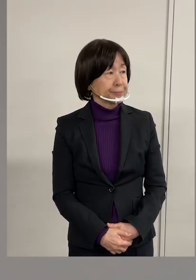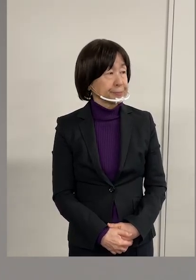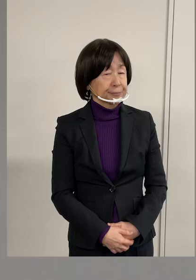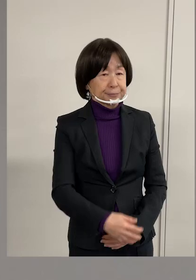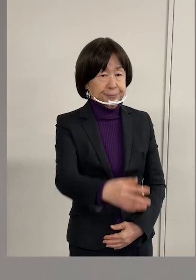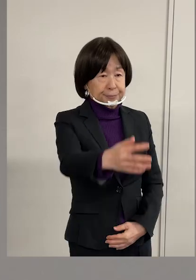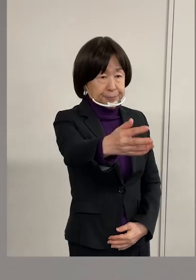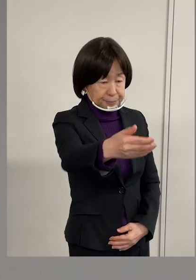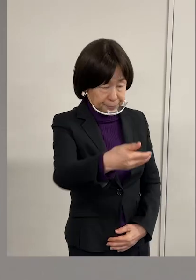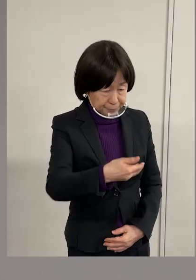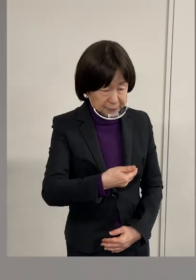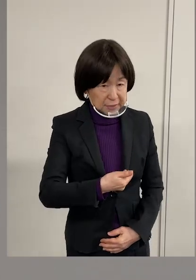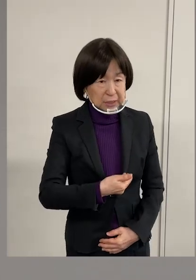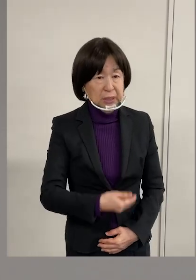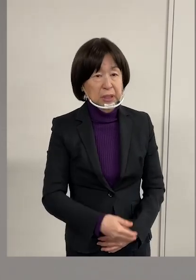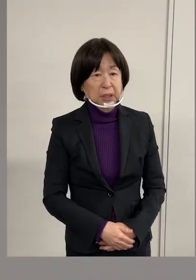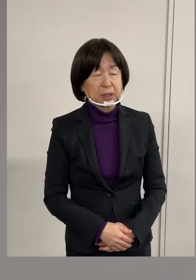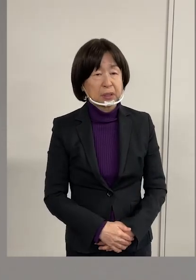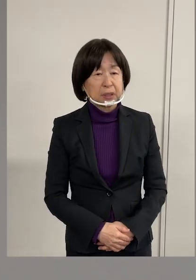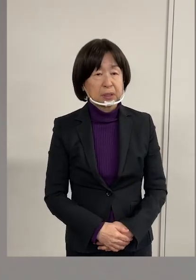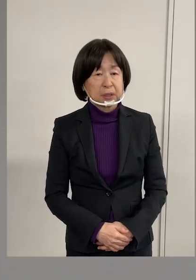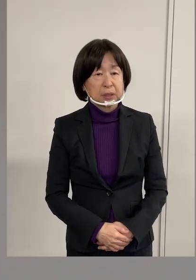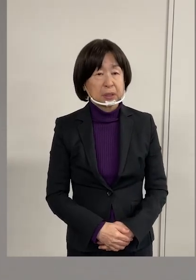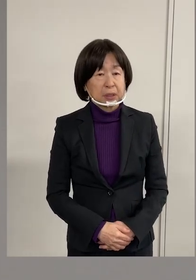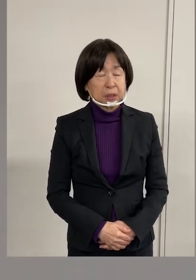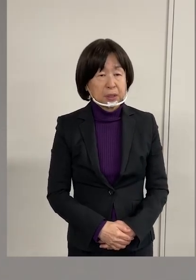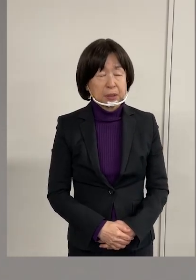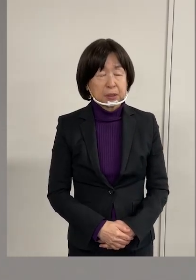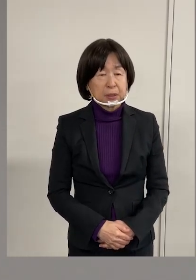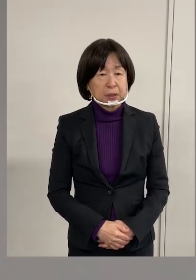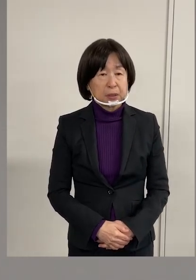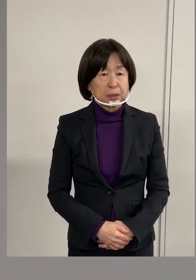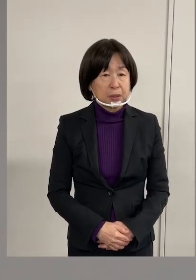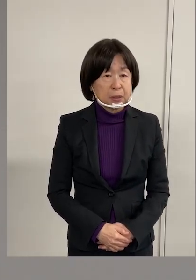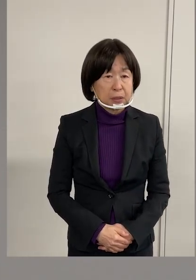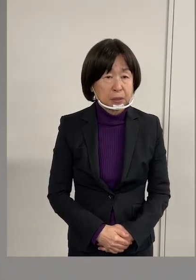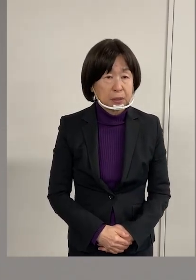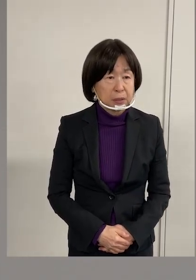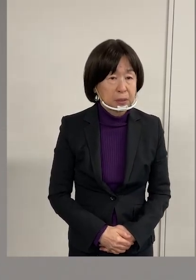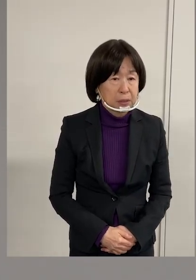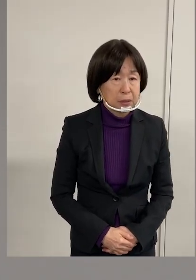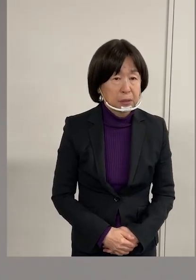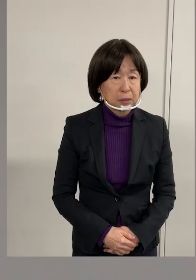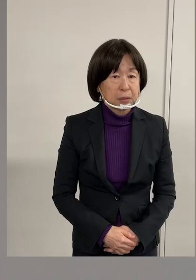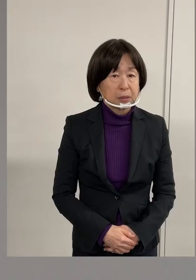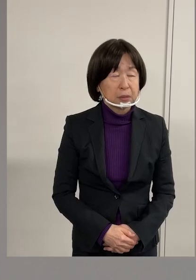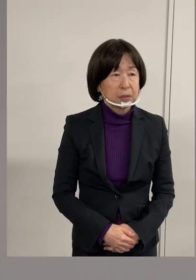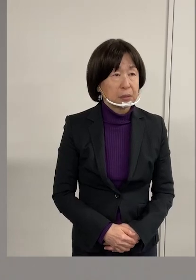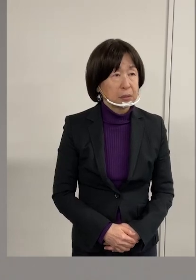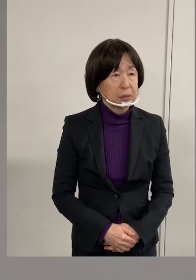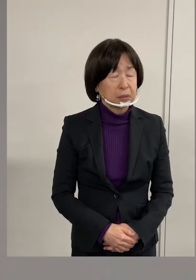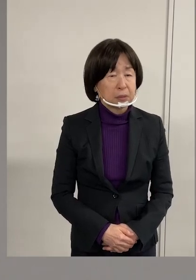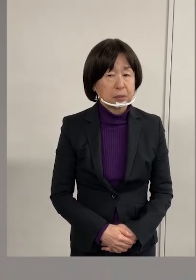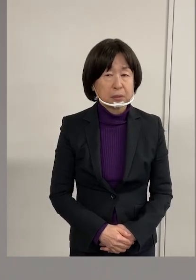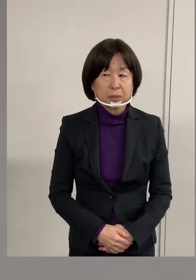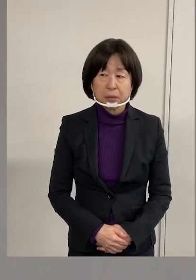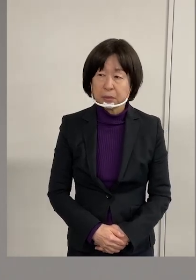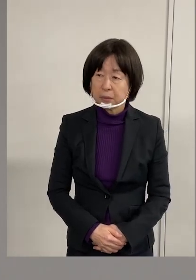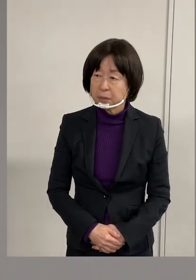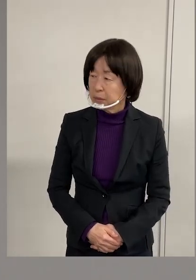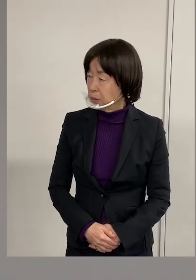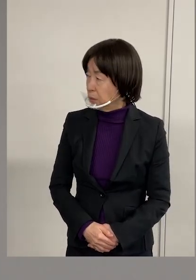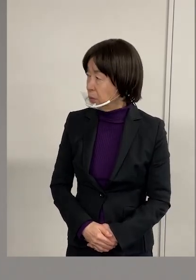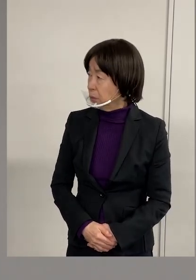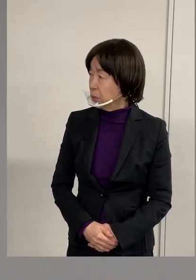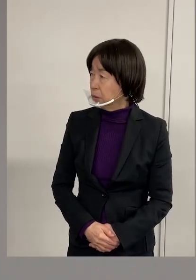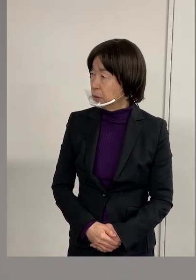あ、すいません。ポチームの方です。補足ですいません。2点あるんですけども、一時基地の質問先ほどありましたが、でその中で、まあ、